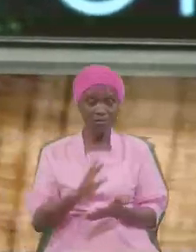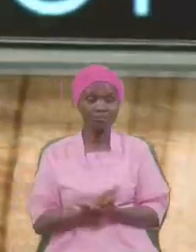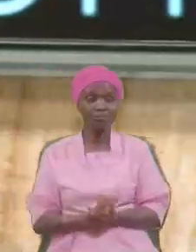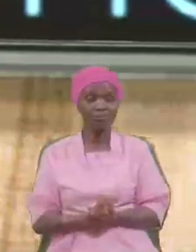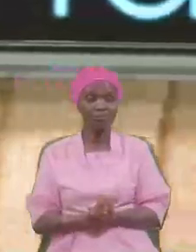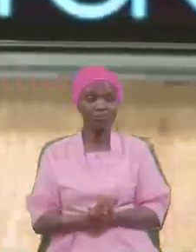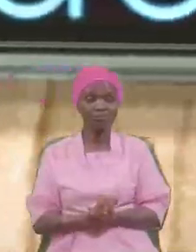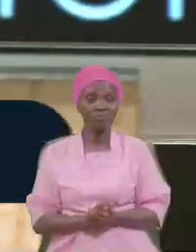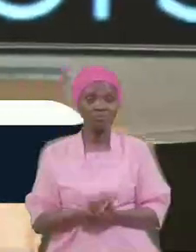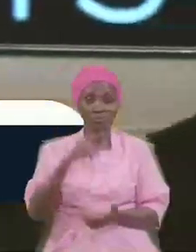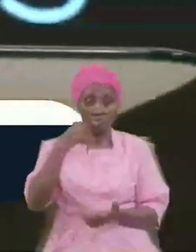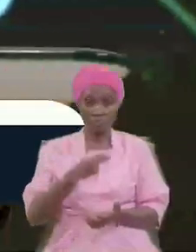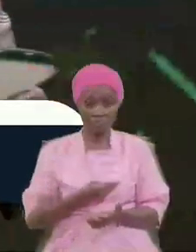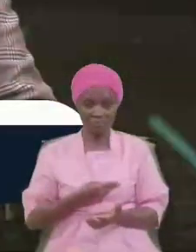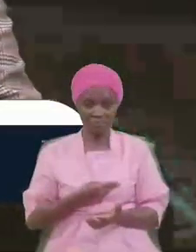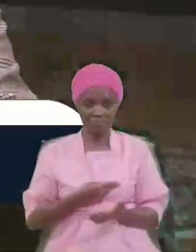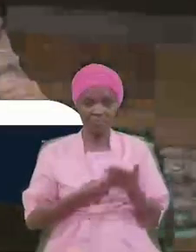le verset